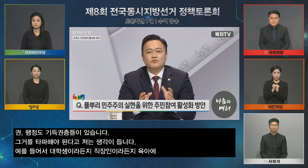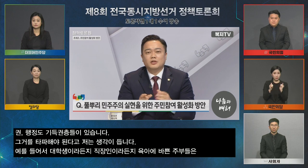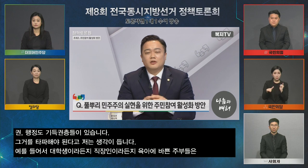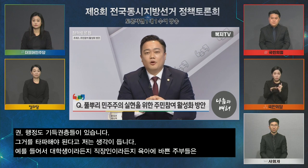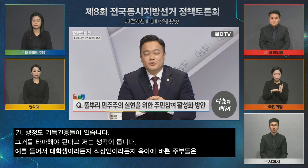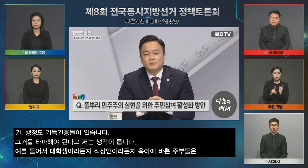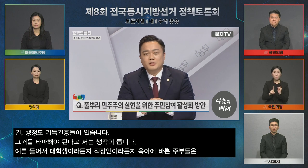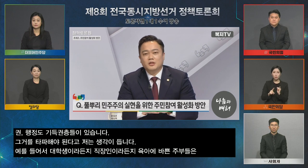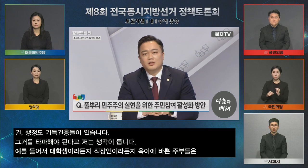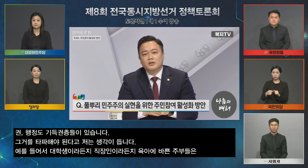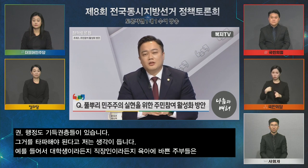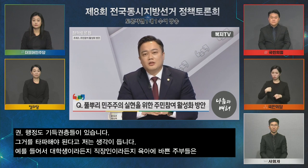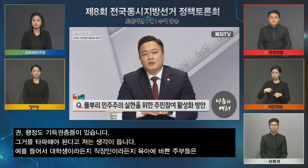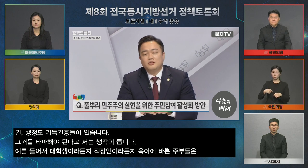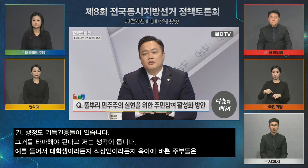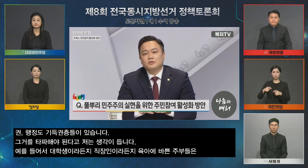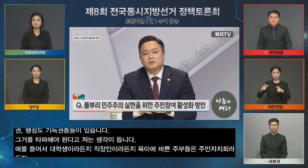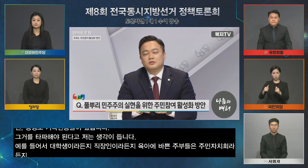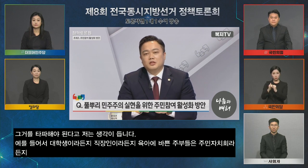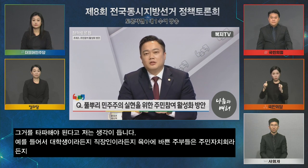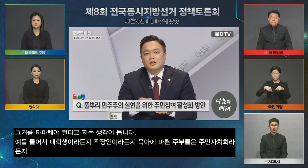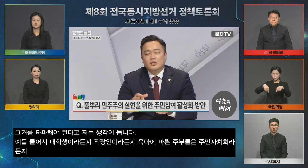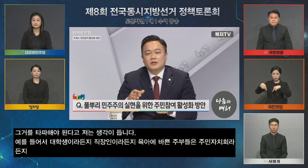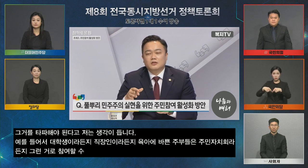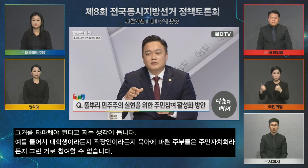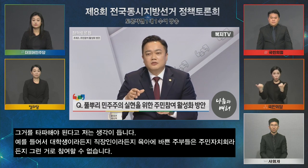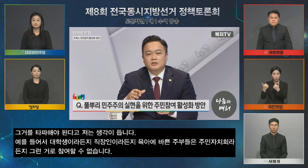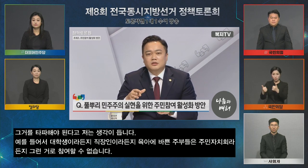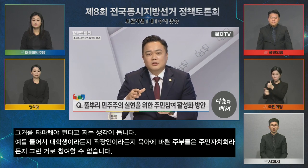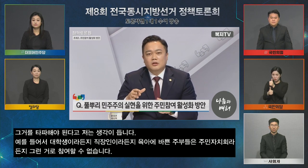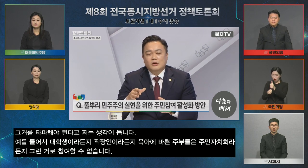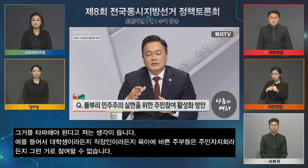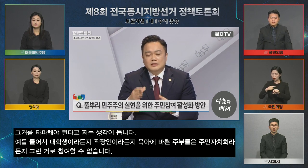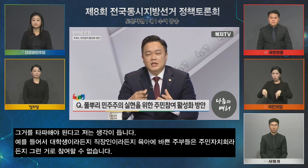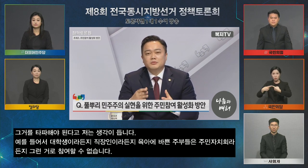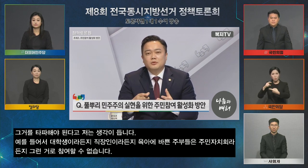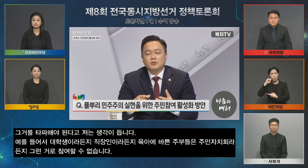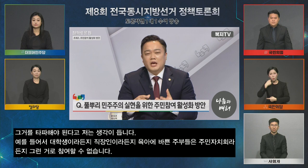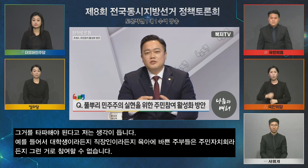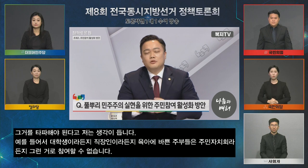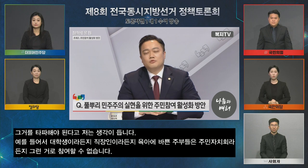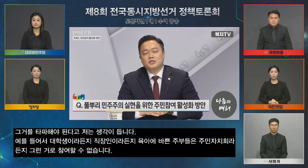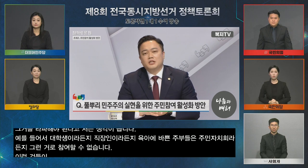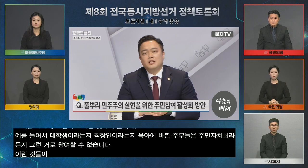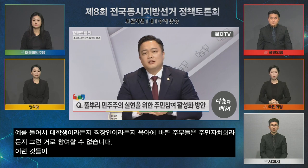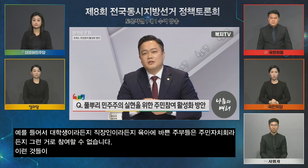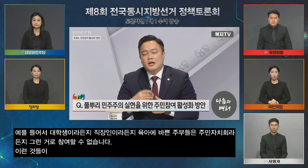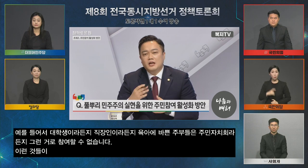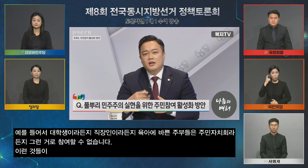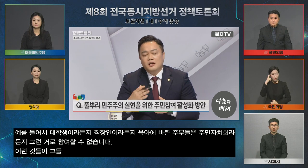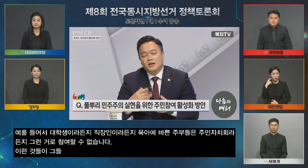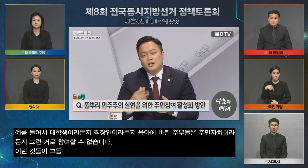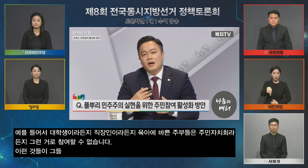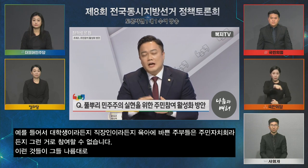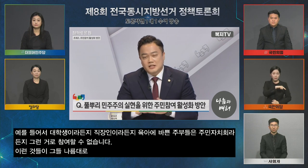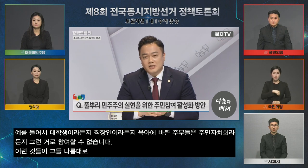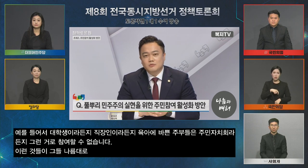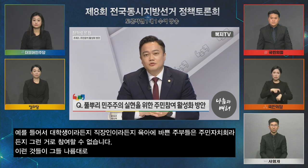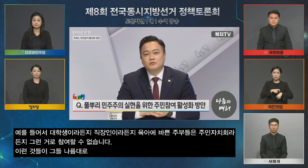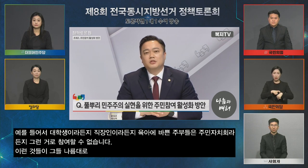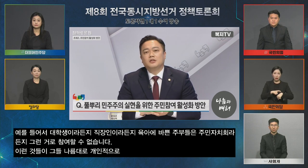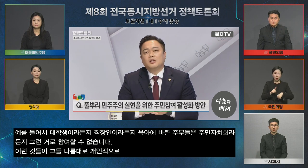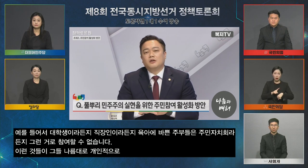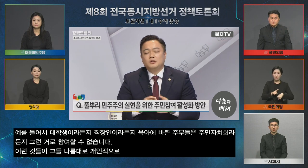거를 참여할 수가 없습니다. 이런 것들이 그들 나름대로 개인적으로 시간을 할애가